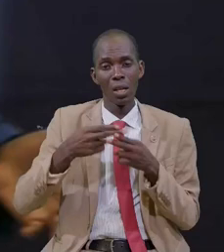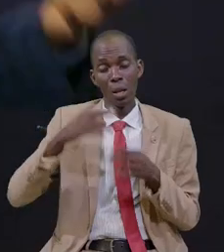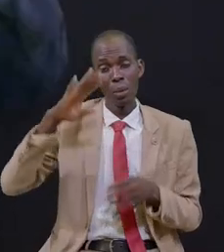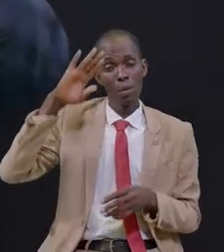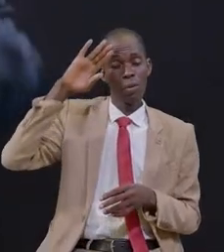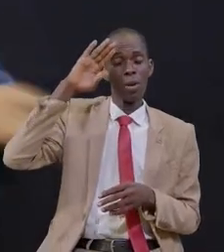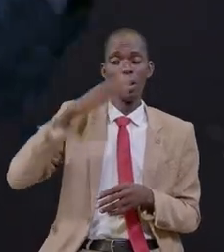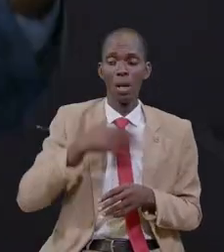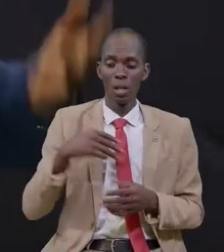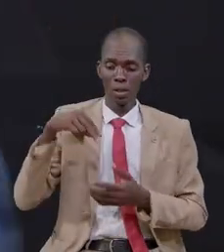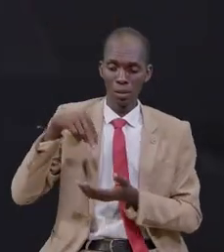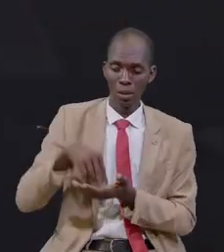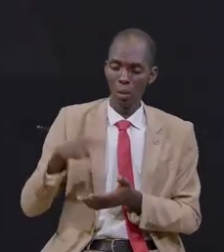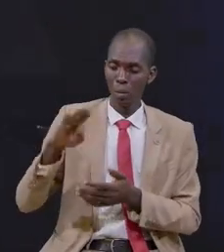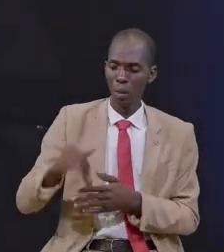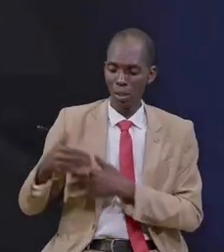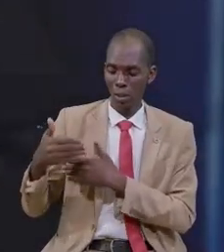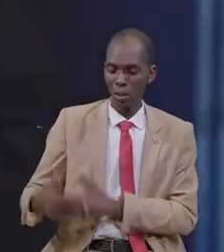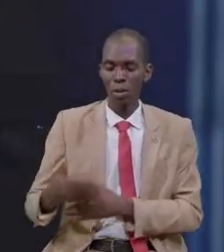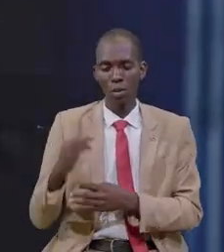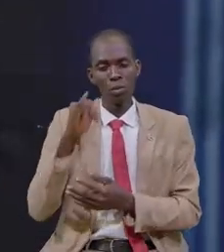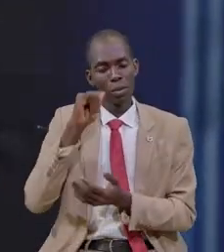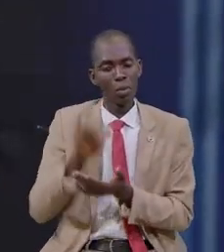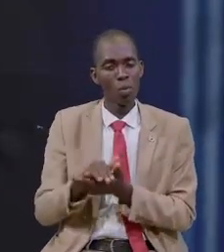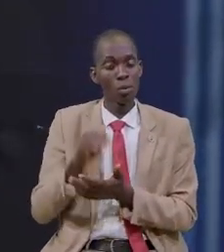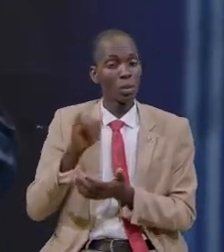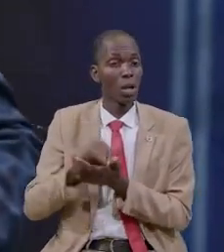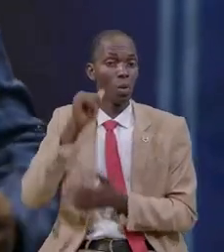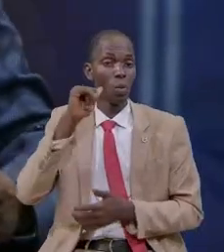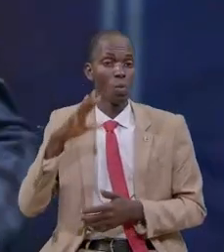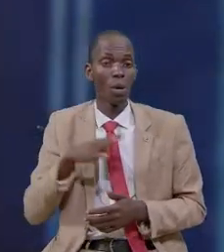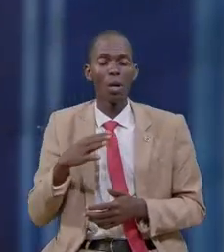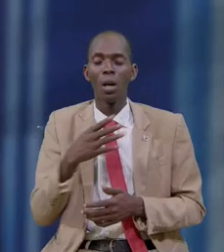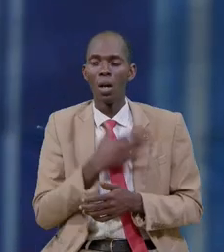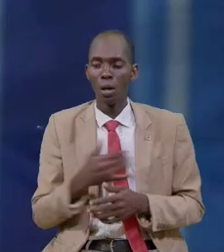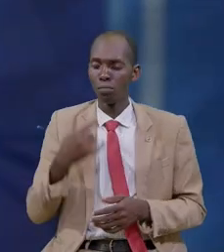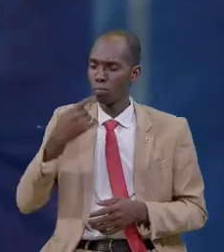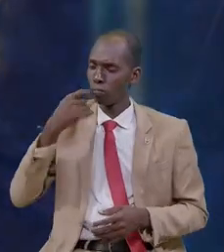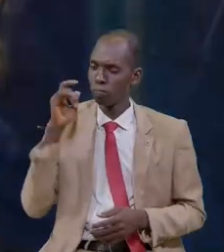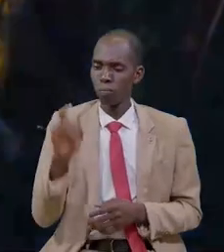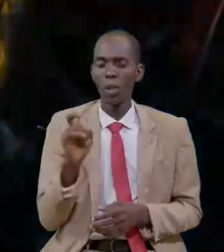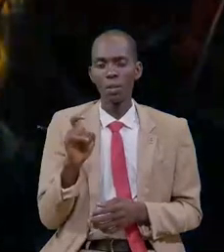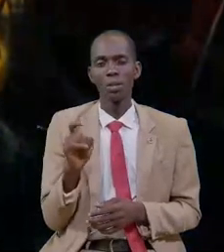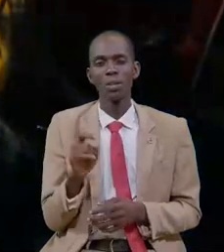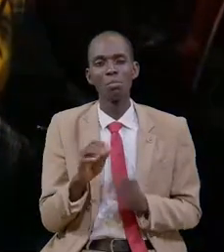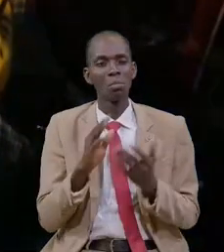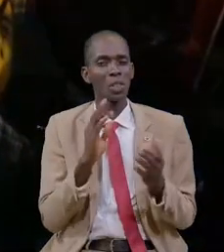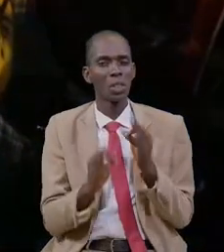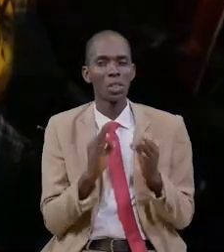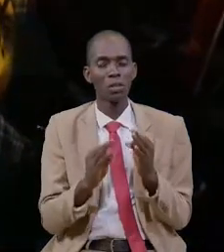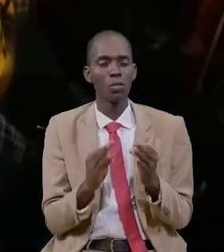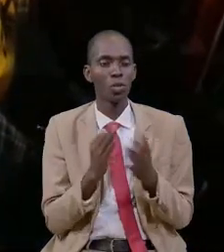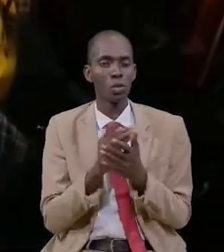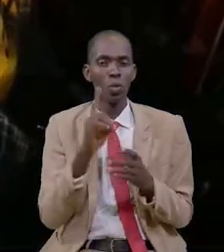tenu sur, penché sur elle. Et il menaçait la fièvre. Vous savez, quelqu'un a le cancer. Et